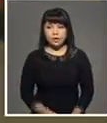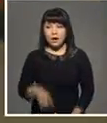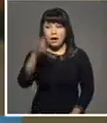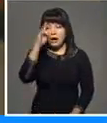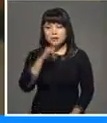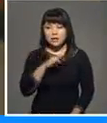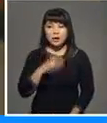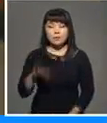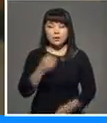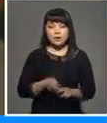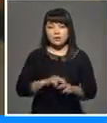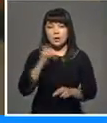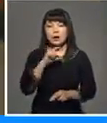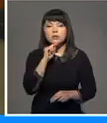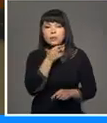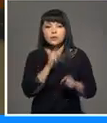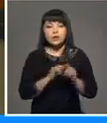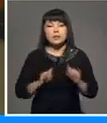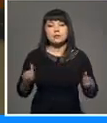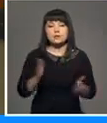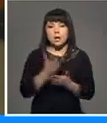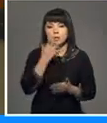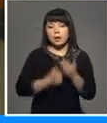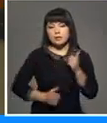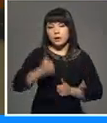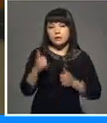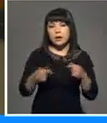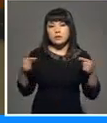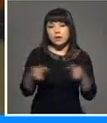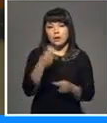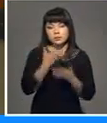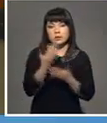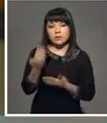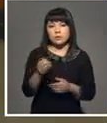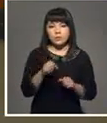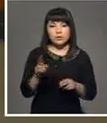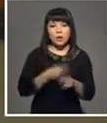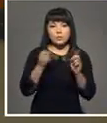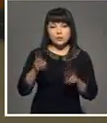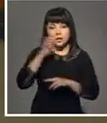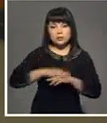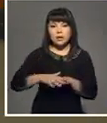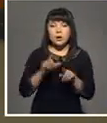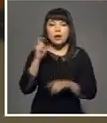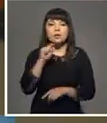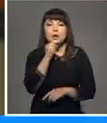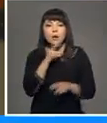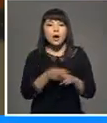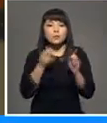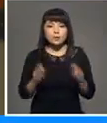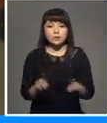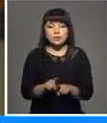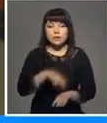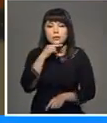Қазақстан күллі әлемге өзінің экономикалық дамыған, бәсекеге сай мемлекет ретінде танытты. Ел қауіпсіздігіне, оның ішінде экономикалық қауіпсіздікке